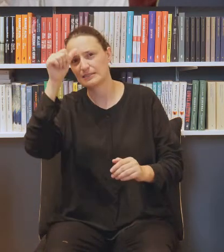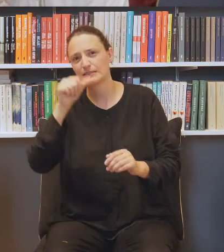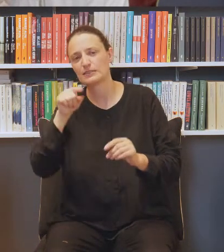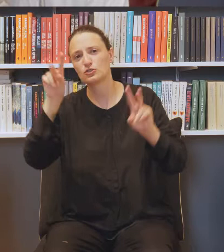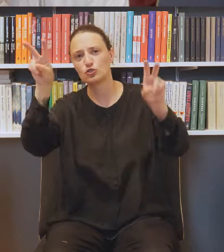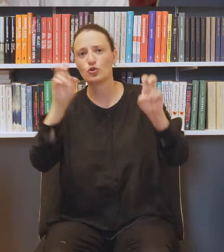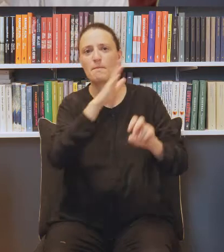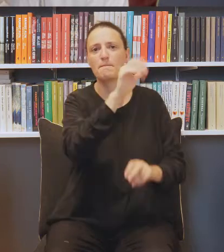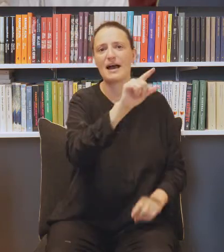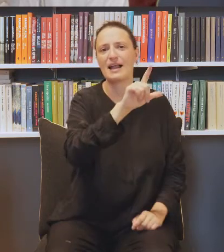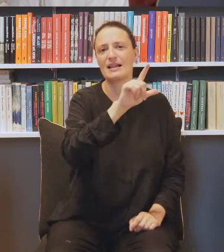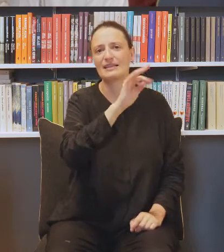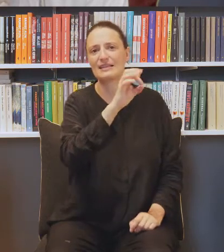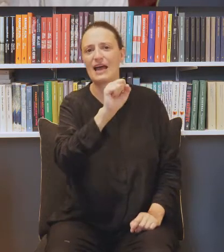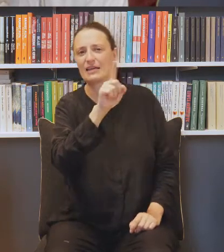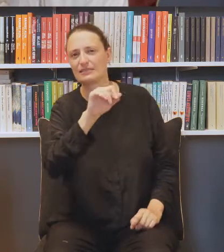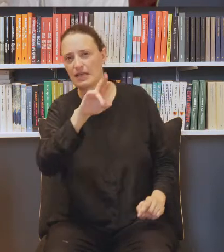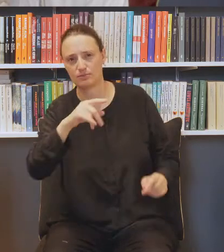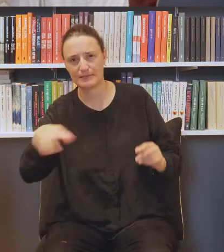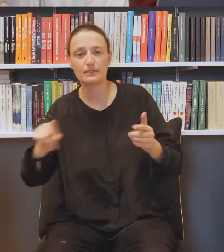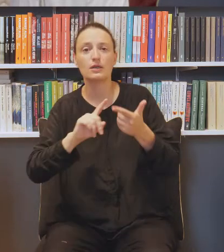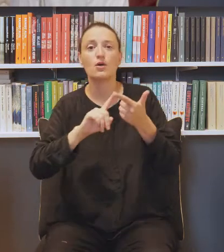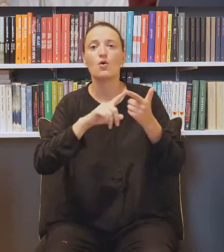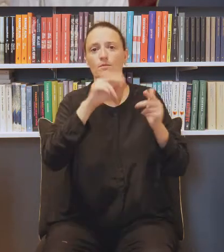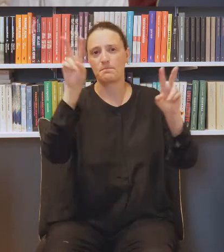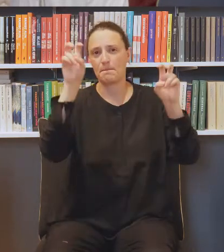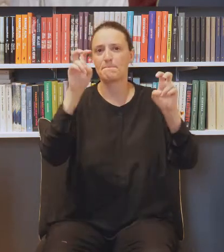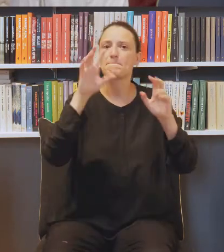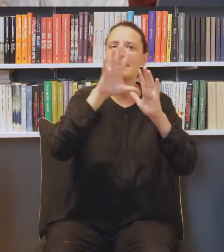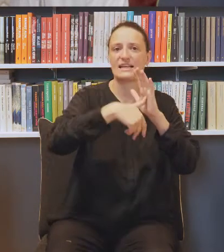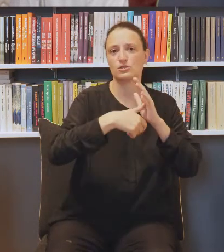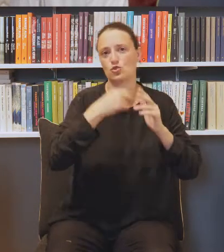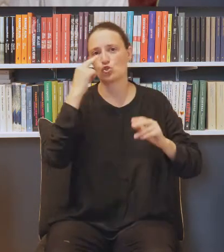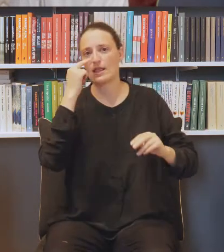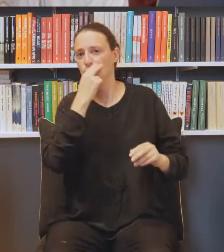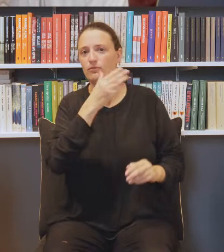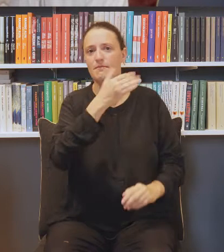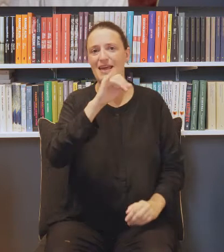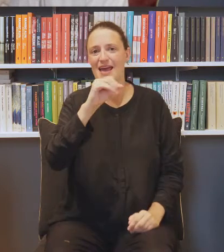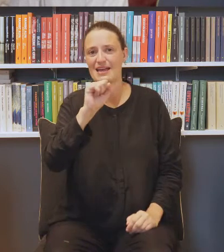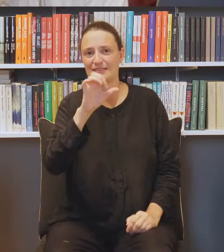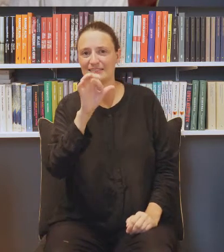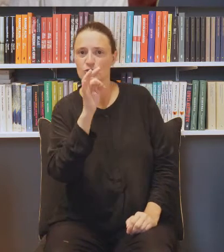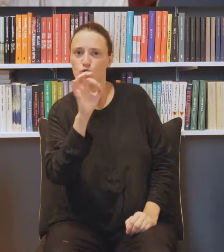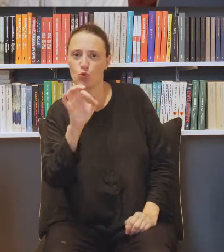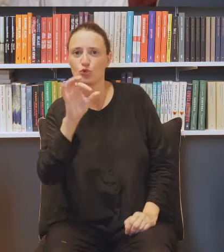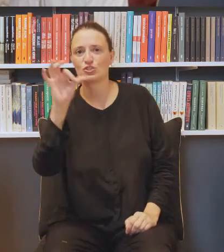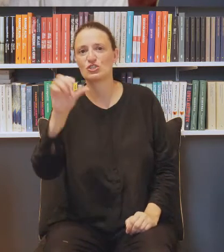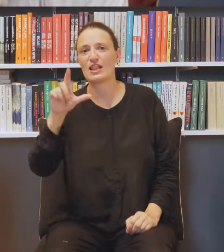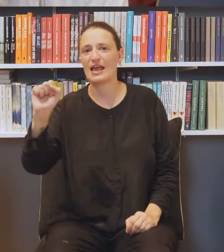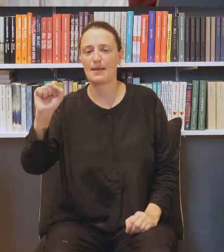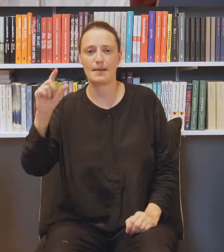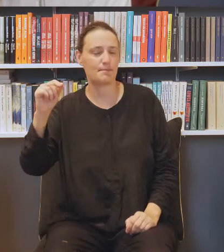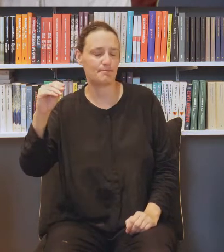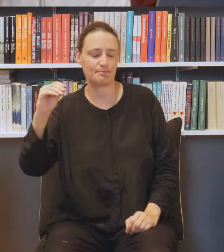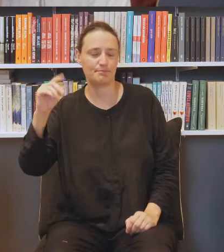Baltazar Ibrimunda, Miasto Ślepców, mogę polecić. Tak, ale ogólnie to jest bardzo złe pytanie do mnie, bo ja nigdy nie wiem, co ja czytam, bo